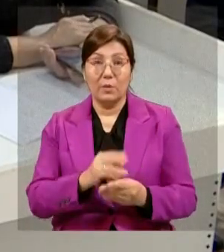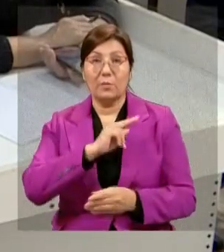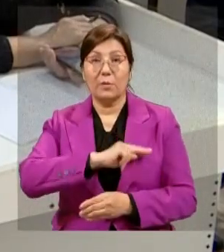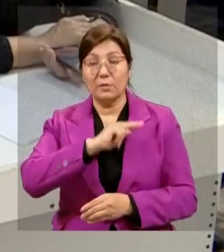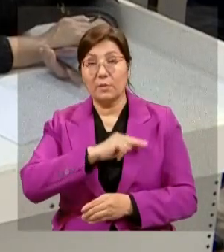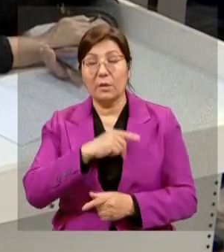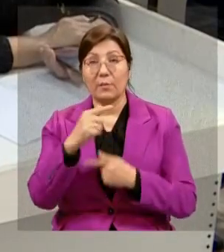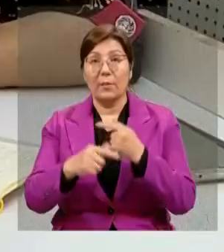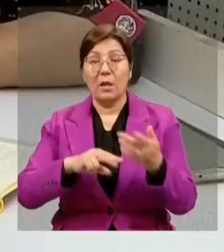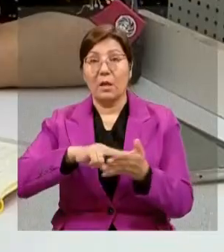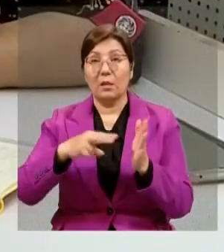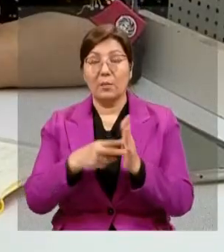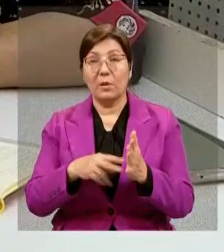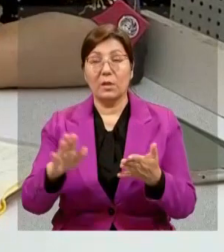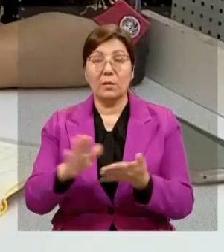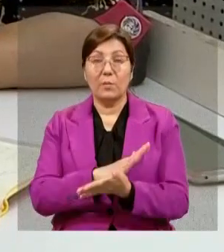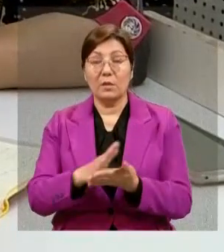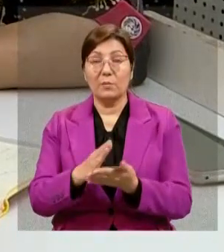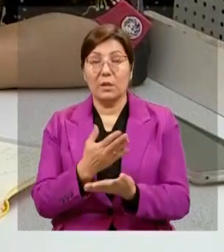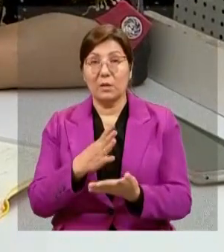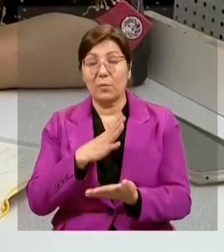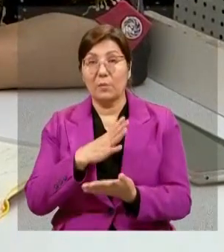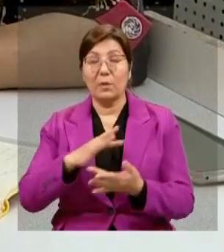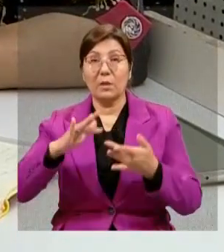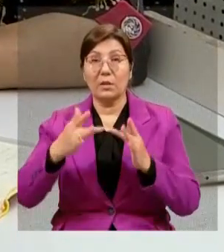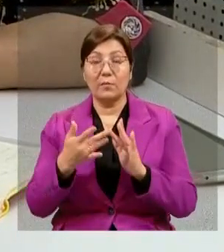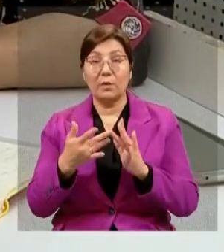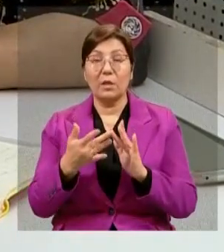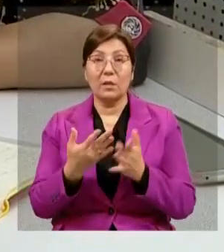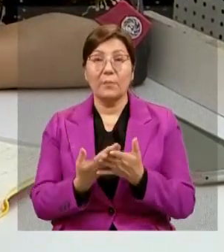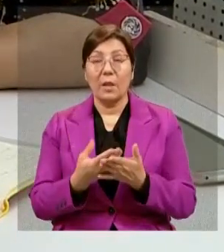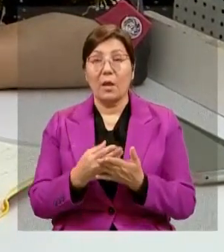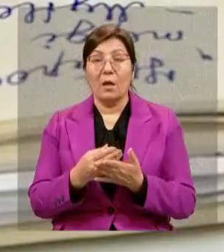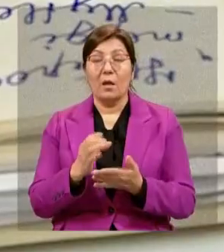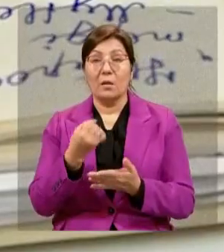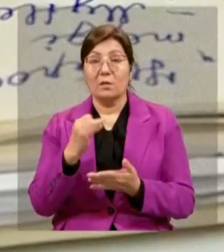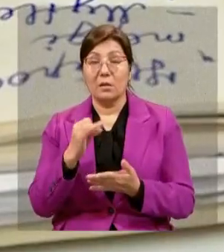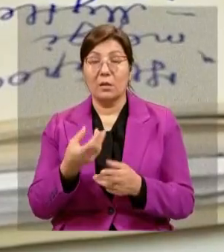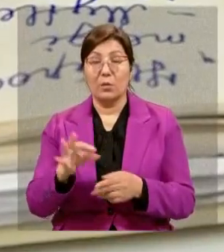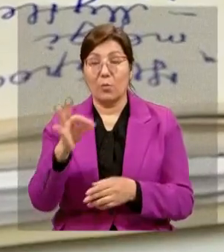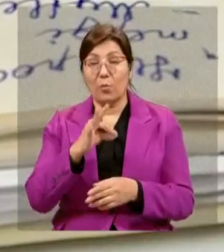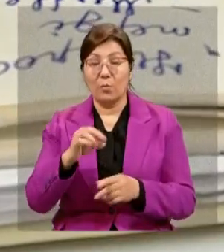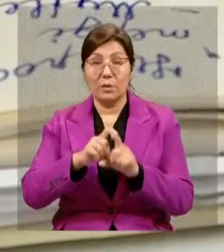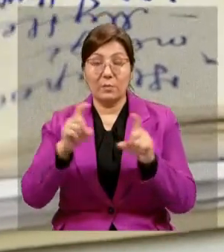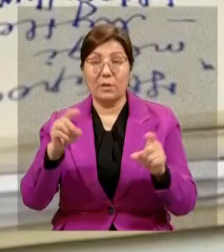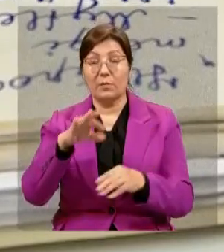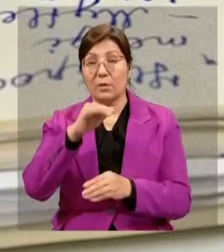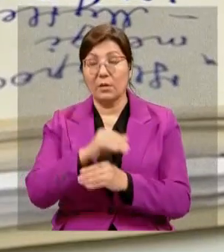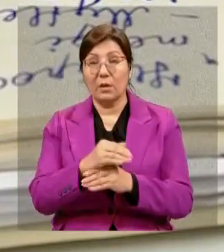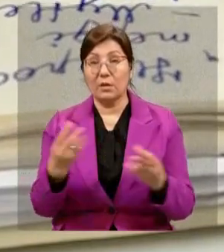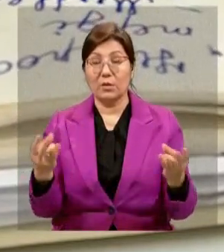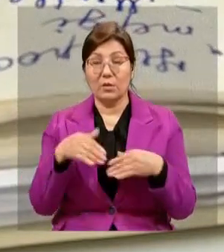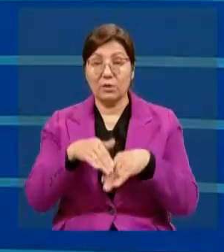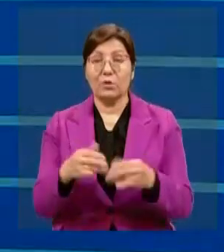Ендігі мақсат бір жыл бойы тегін қызмет көрсеткен цифрлық платформаларды облыс мектептеріне биыл да қосу мәселесін тез арада шешу қажет